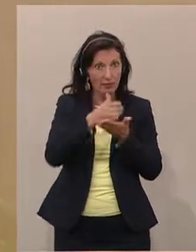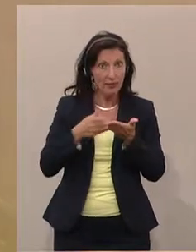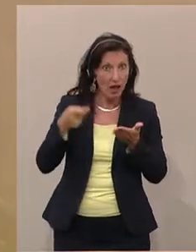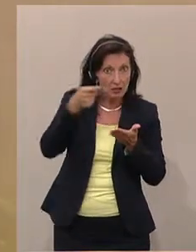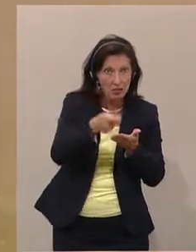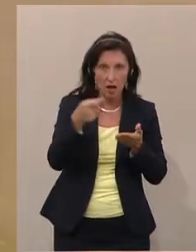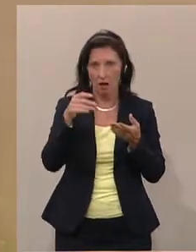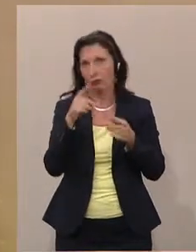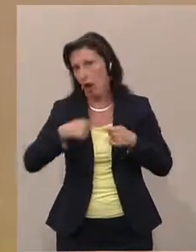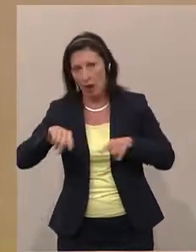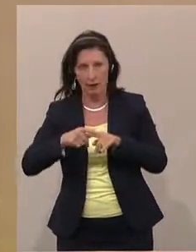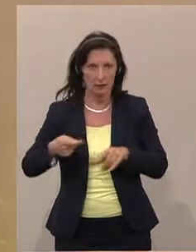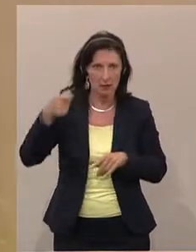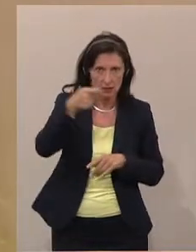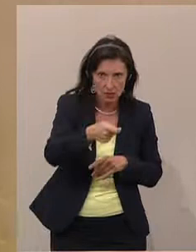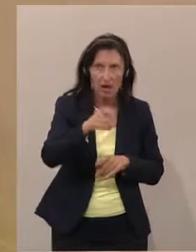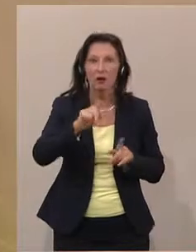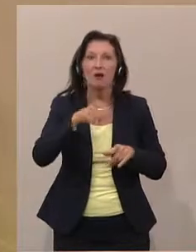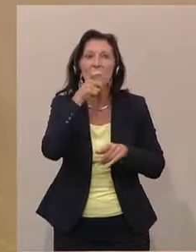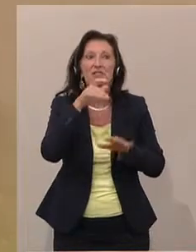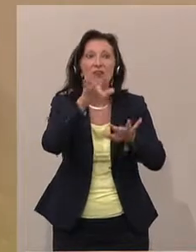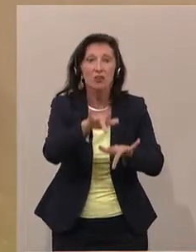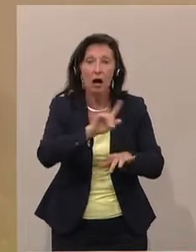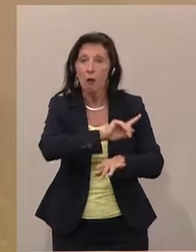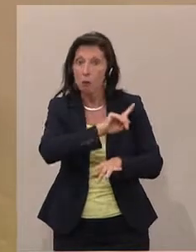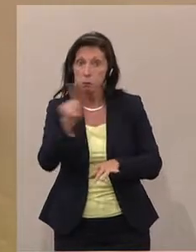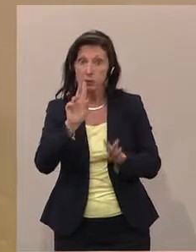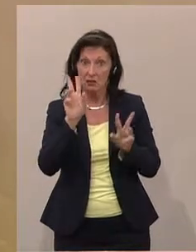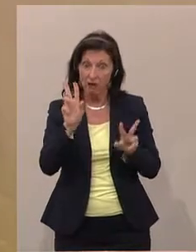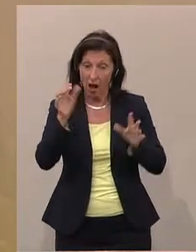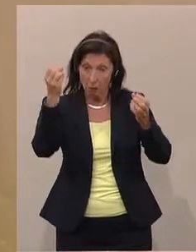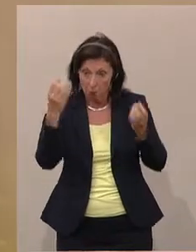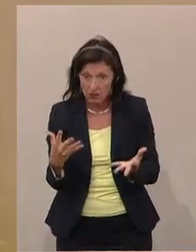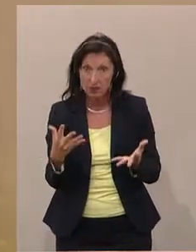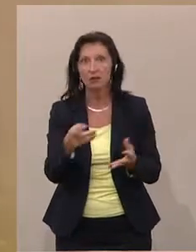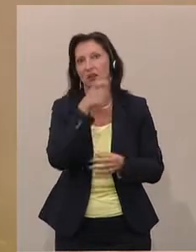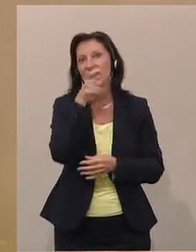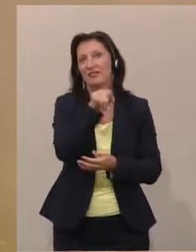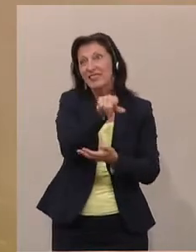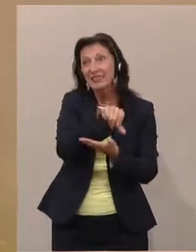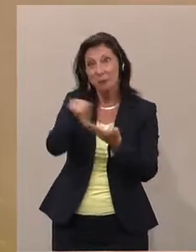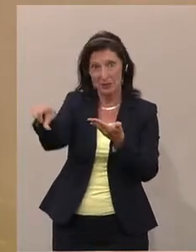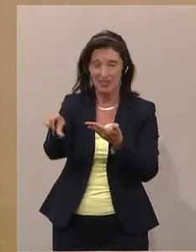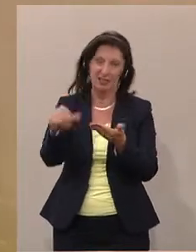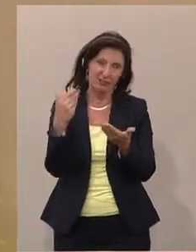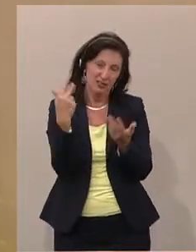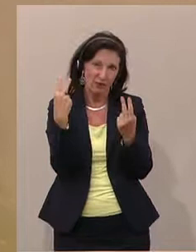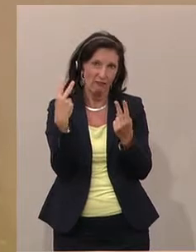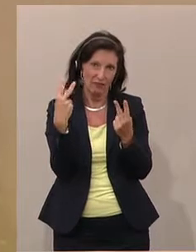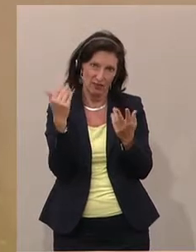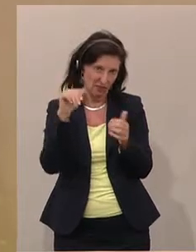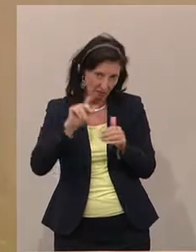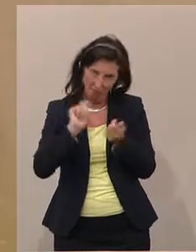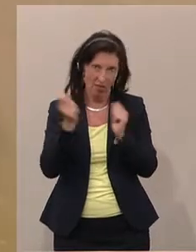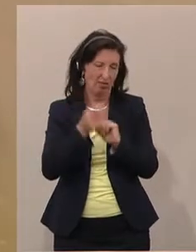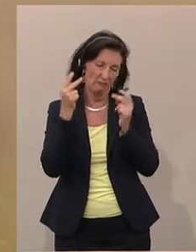Bauern. Und wenn dann die Katastrophe eintritt, eben die Versicherung schlagend wird. Und in diesem Sinne war es wichtig, das hier zu tun und